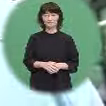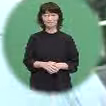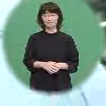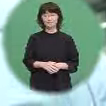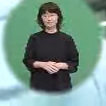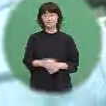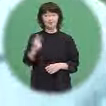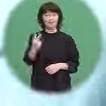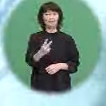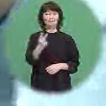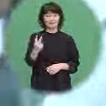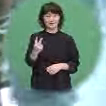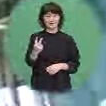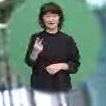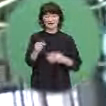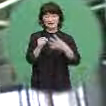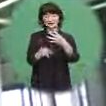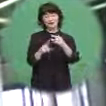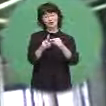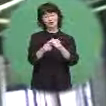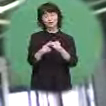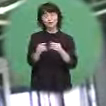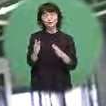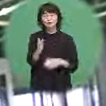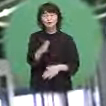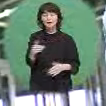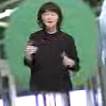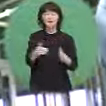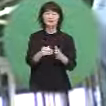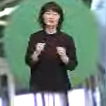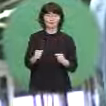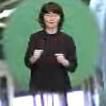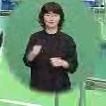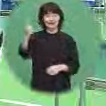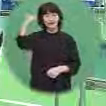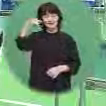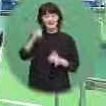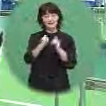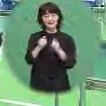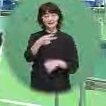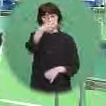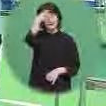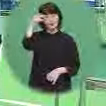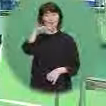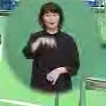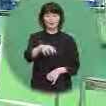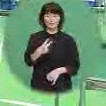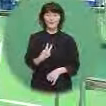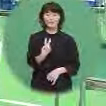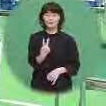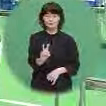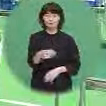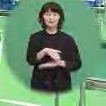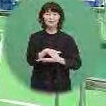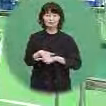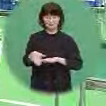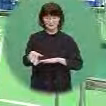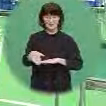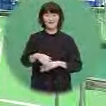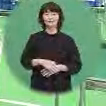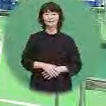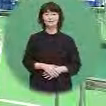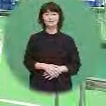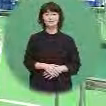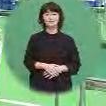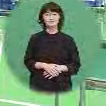people2人は今月中旬まで滞在し朝霞改正高校などを訪問する予定